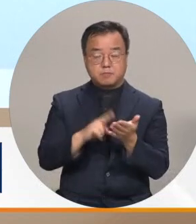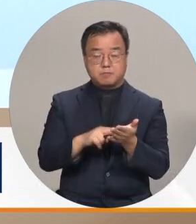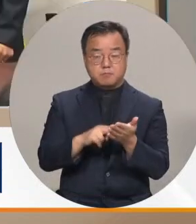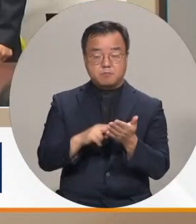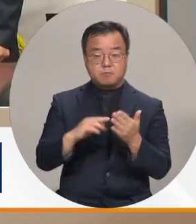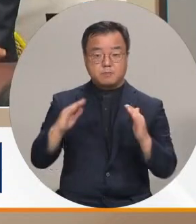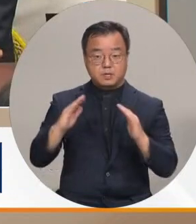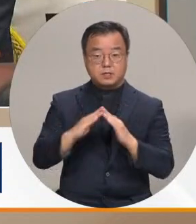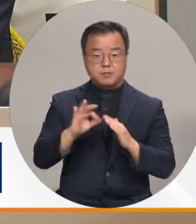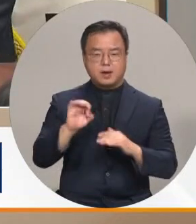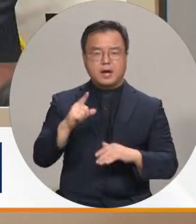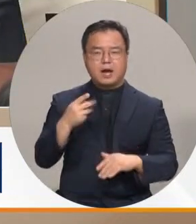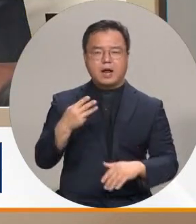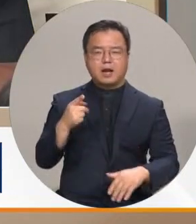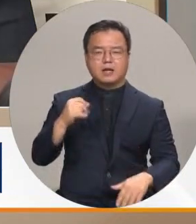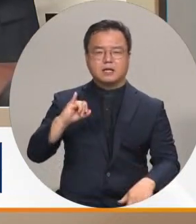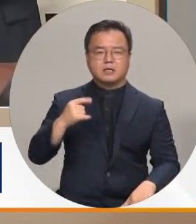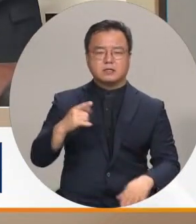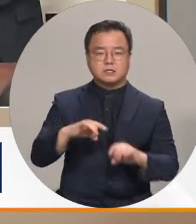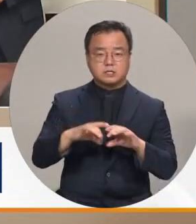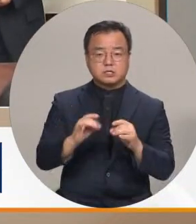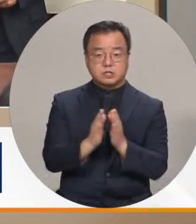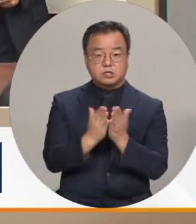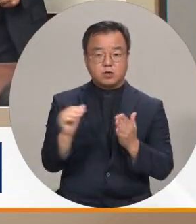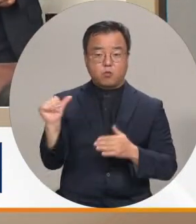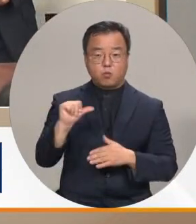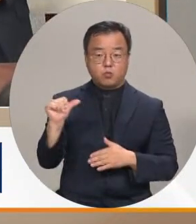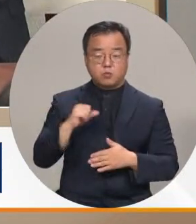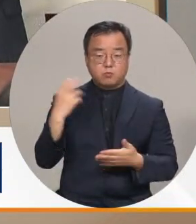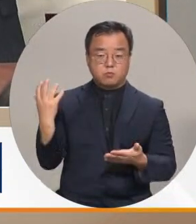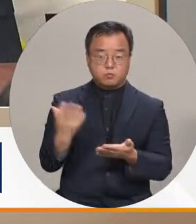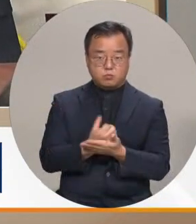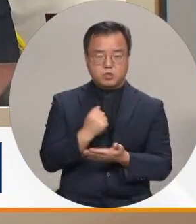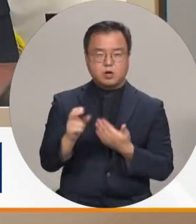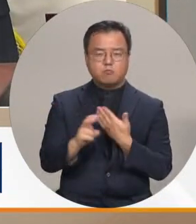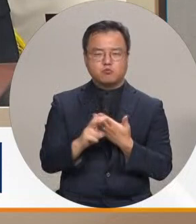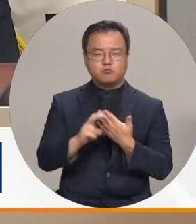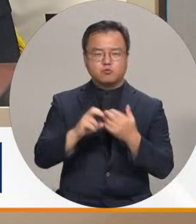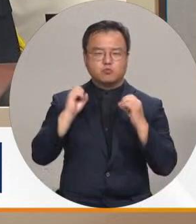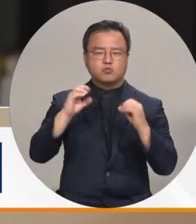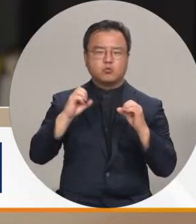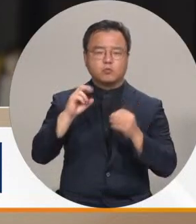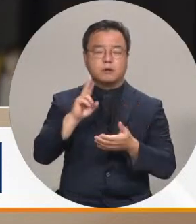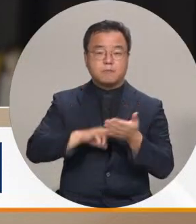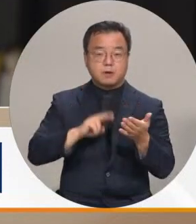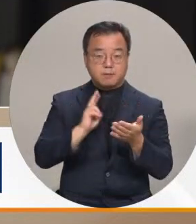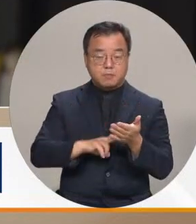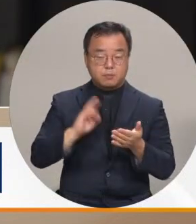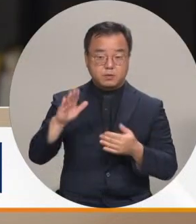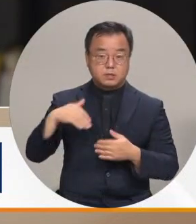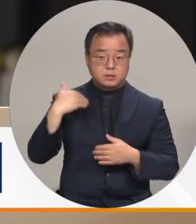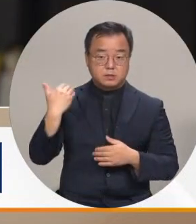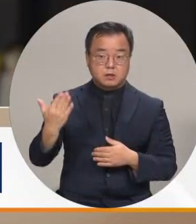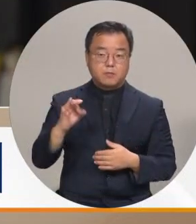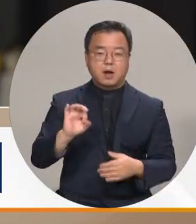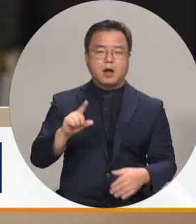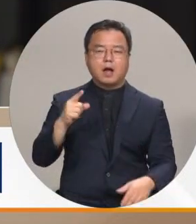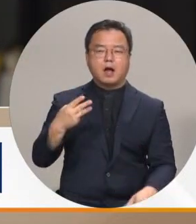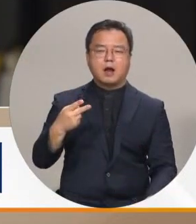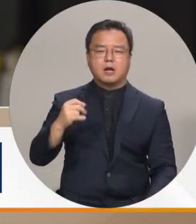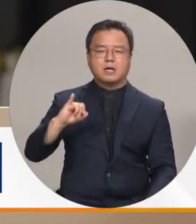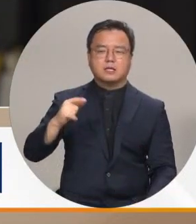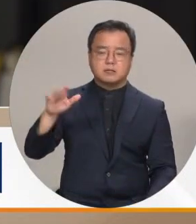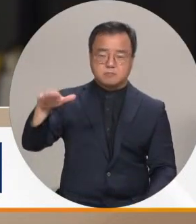전자책 5천 권을 확보한 다음에 어이를 불법으로 유통을 시키고 그다음에 어 알라딘 측에